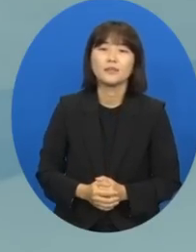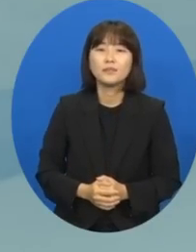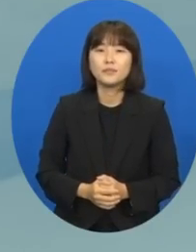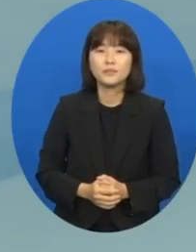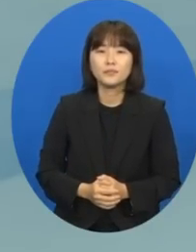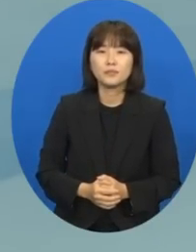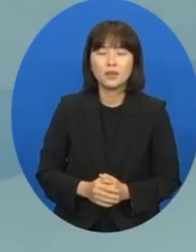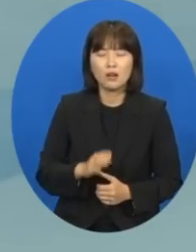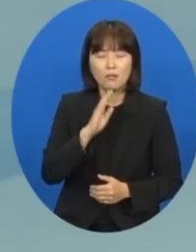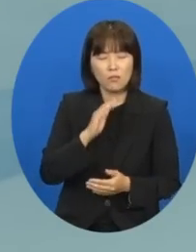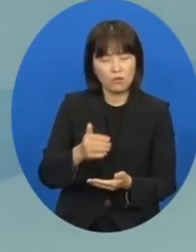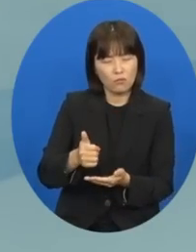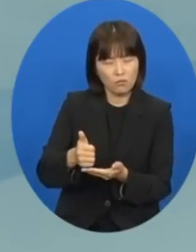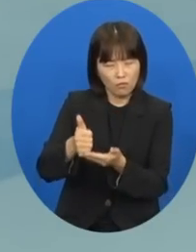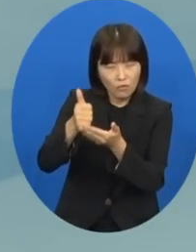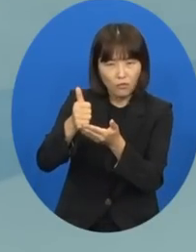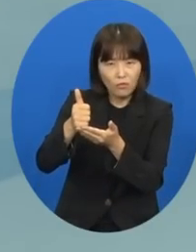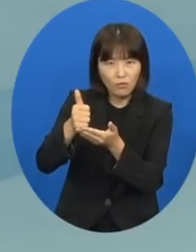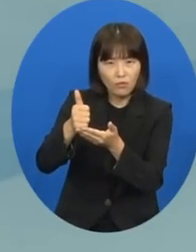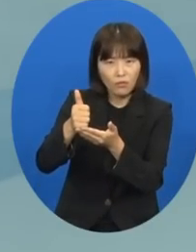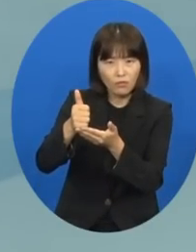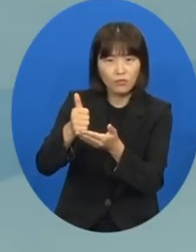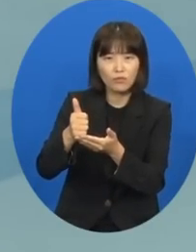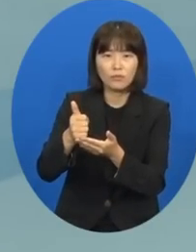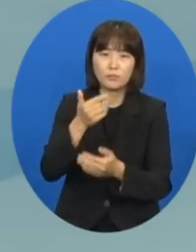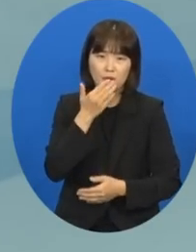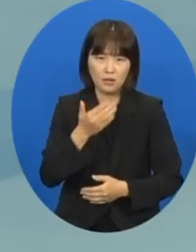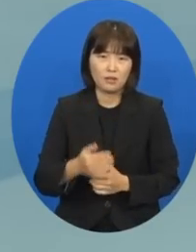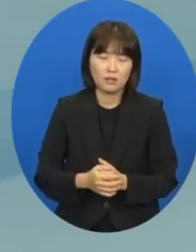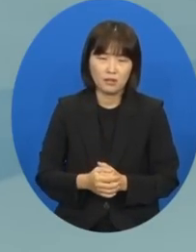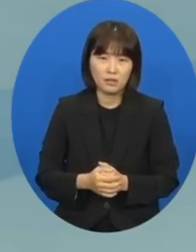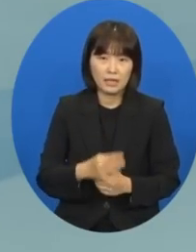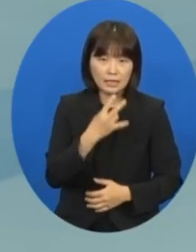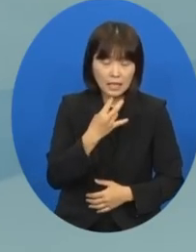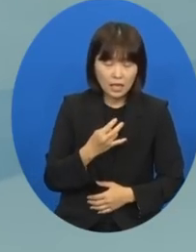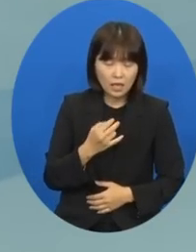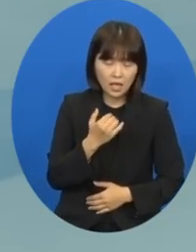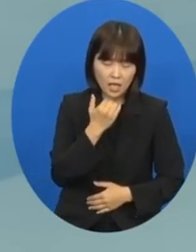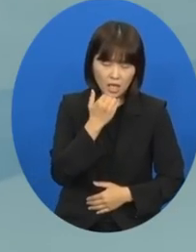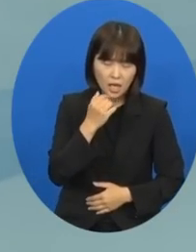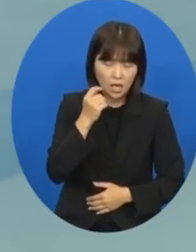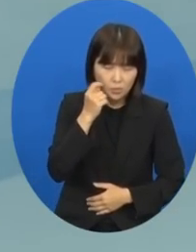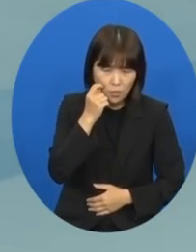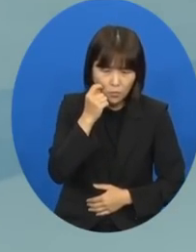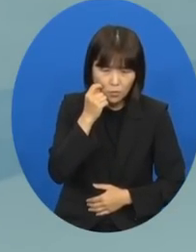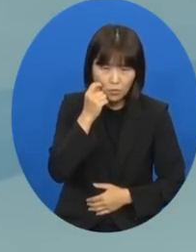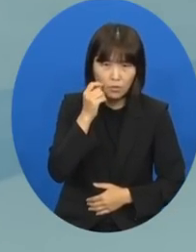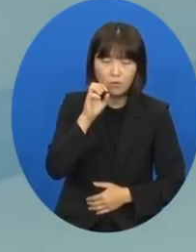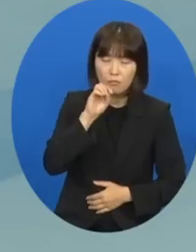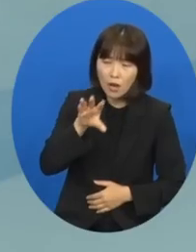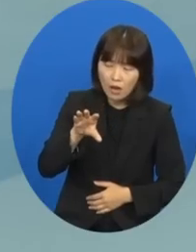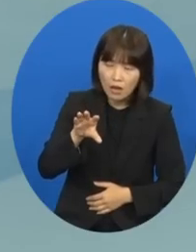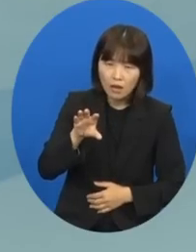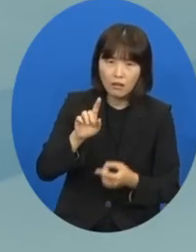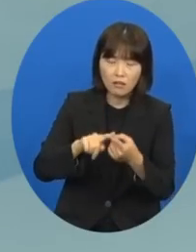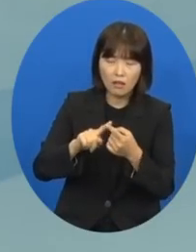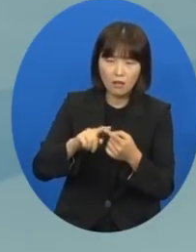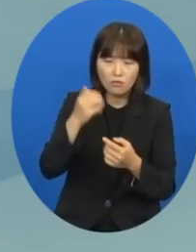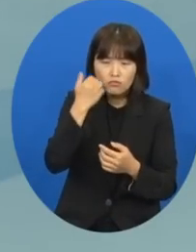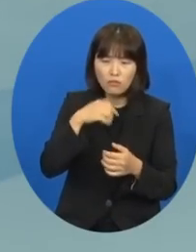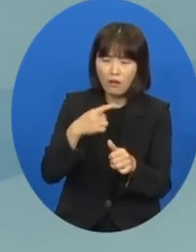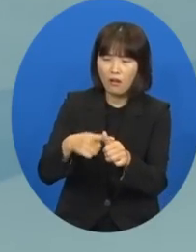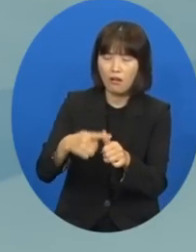사실 존경스러울 만합니다. 이 사례가 이거 도무지 못 기다리겠습니다라고 하더라도요 비난할 수 있는 사람은 아무도